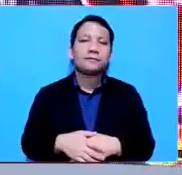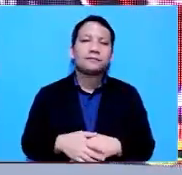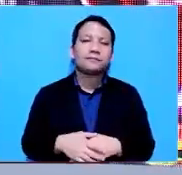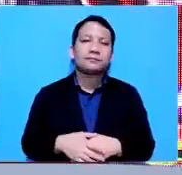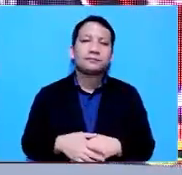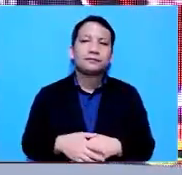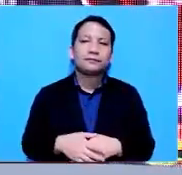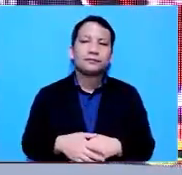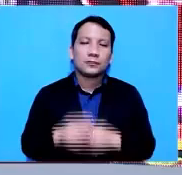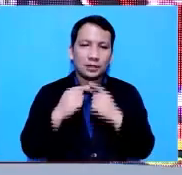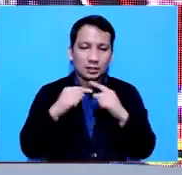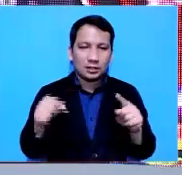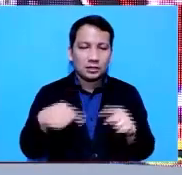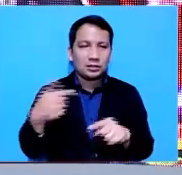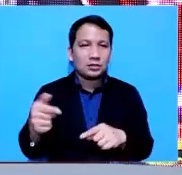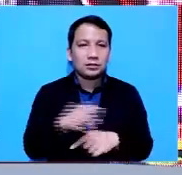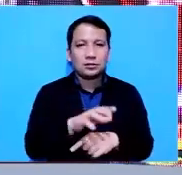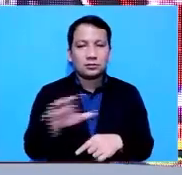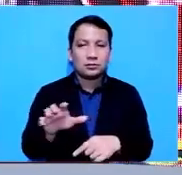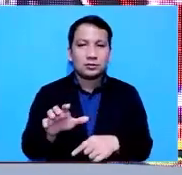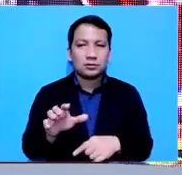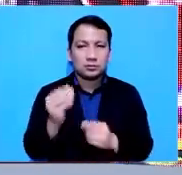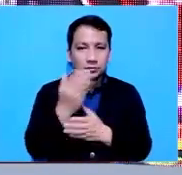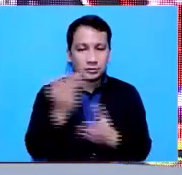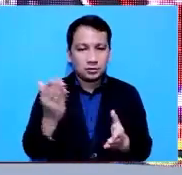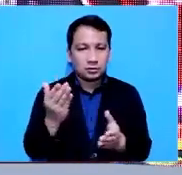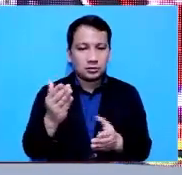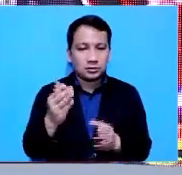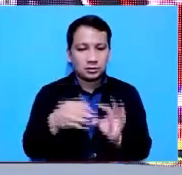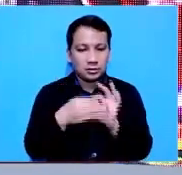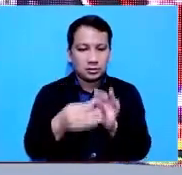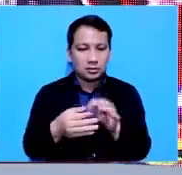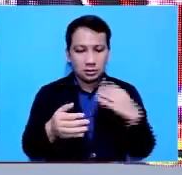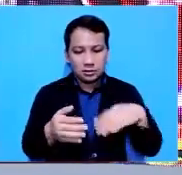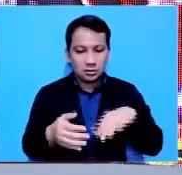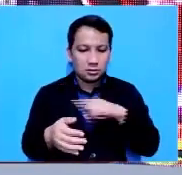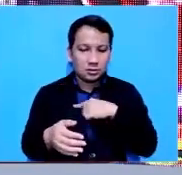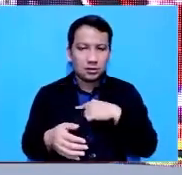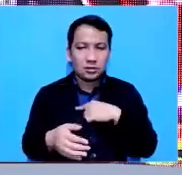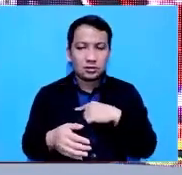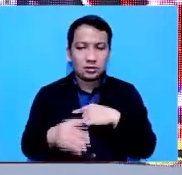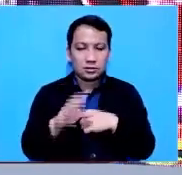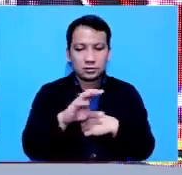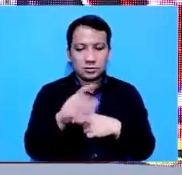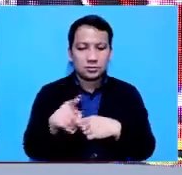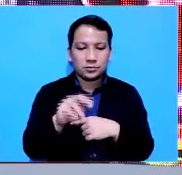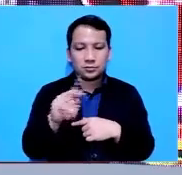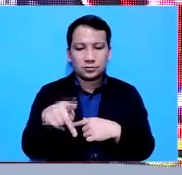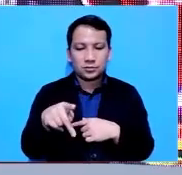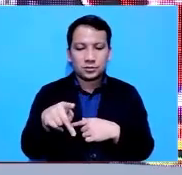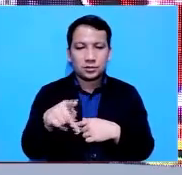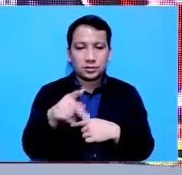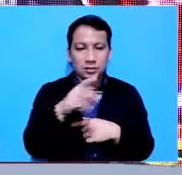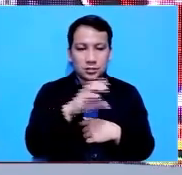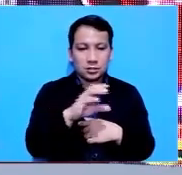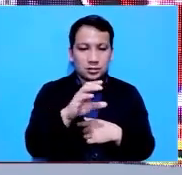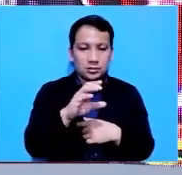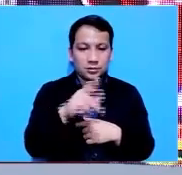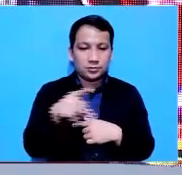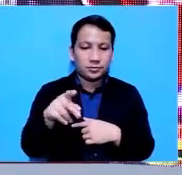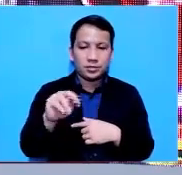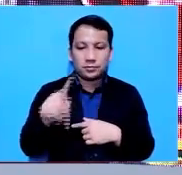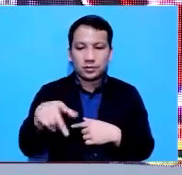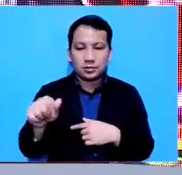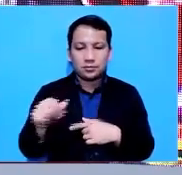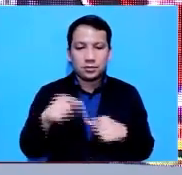Dineklara ng pamahalaan ng isang strategic victory laban daw sa Communist Party of the Philippines at New People's Army. Ayon po yan kay National